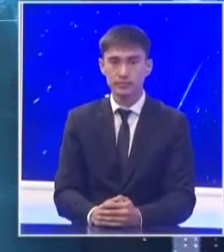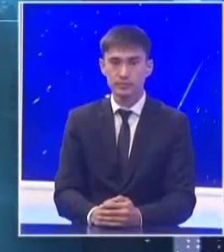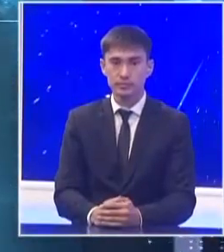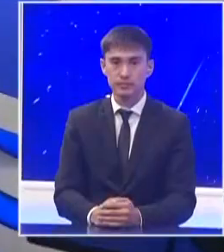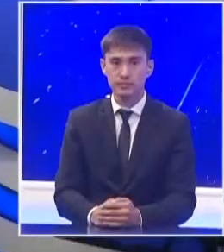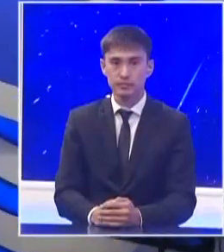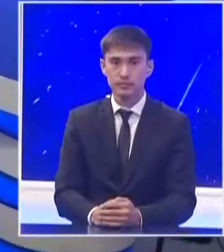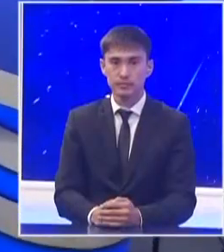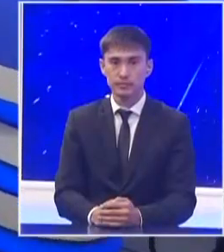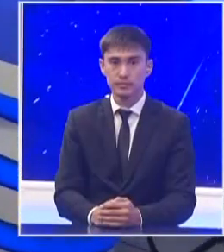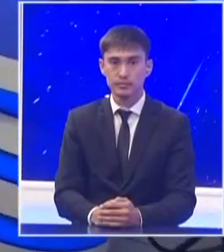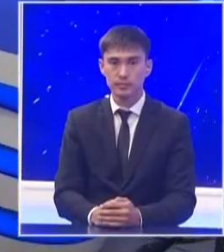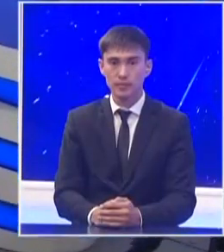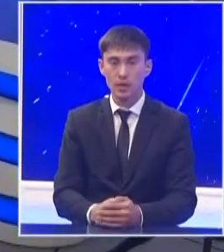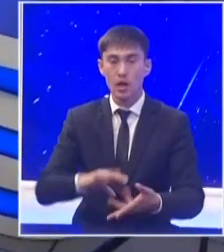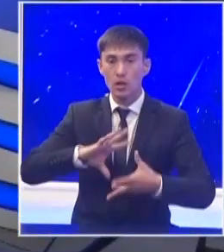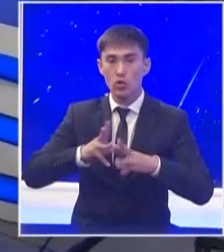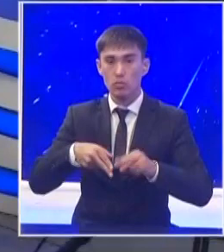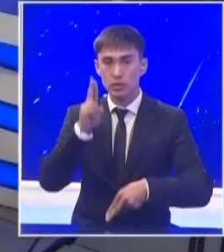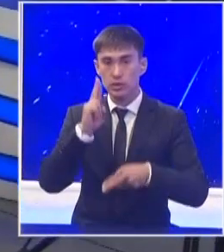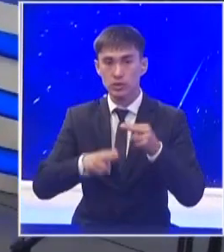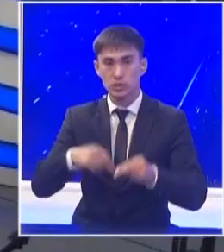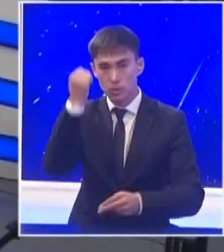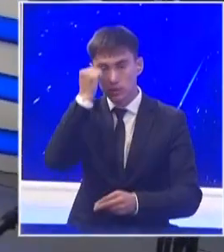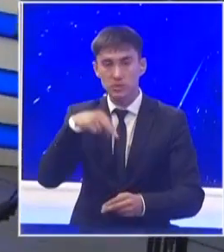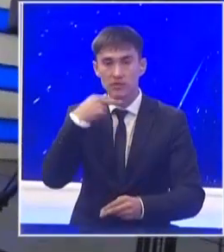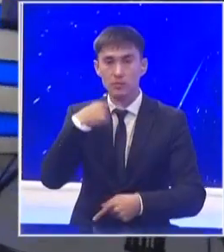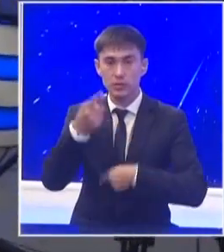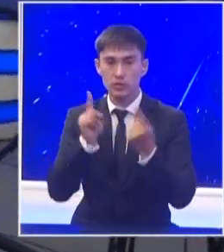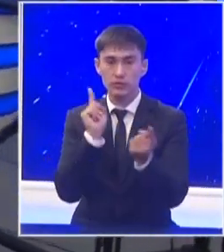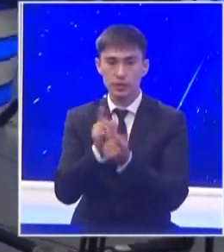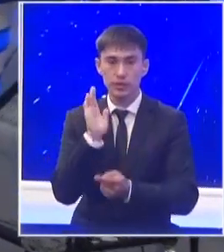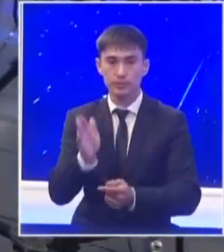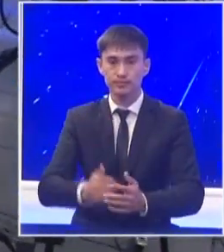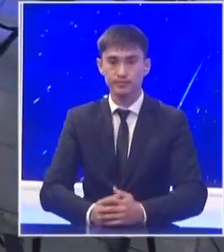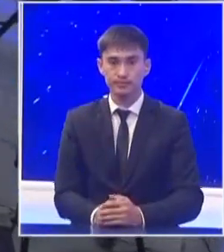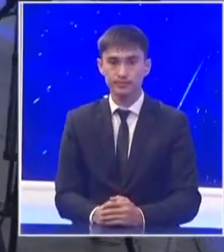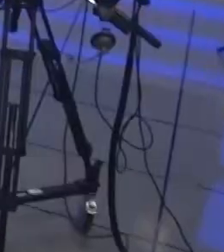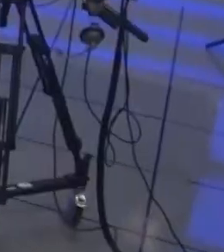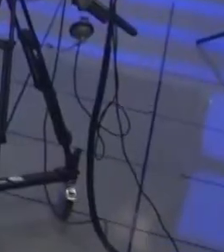Такой была картина уходящего дня. Благодарим за внимание. До новых встреч.